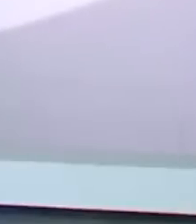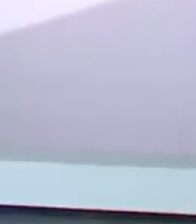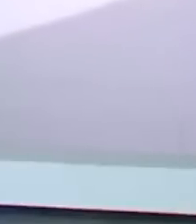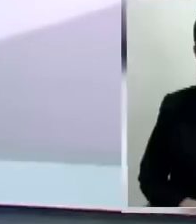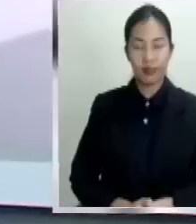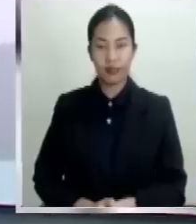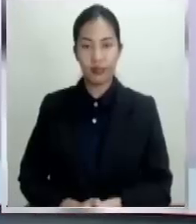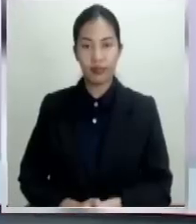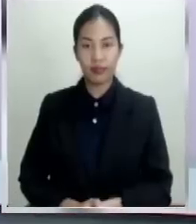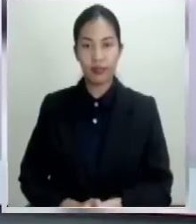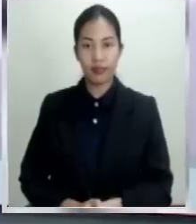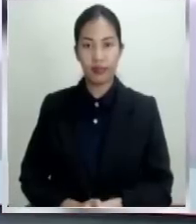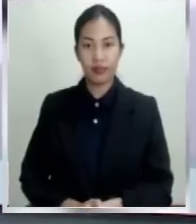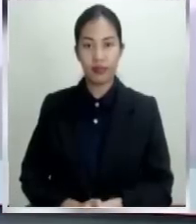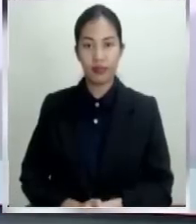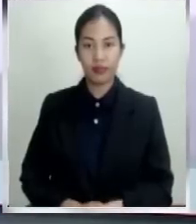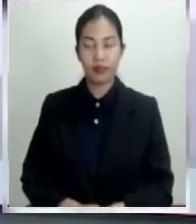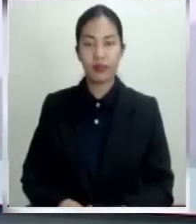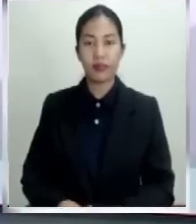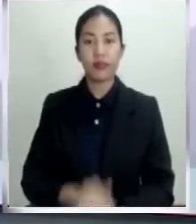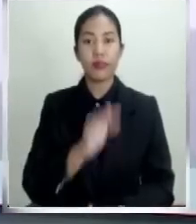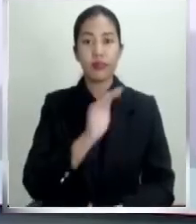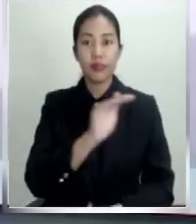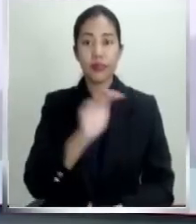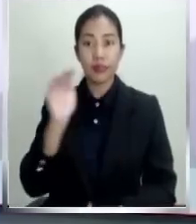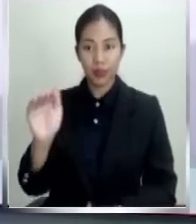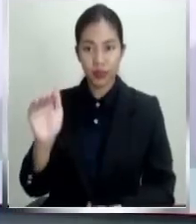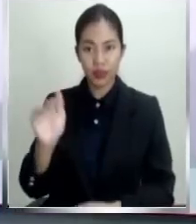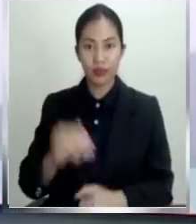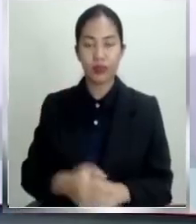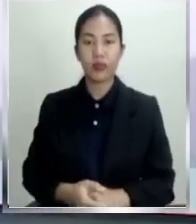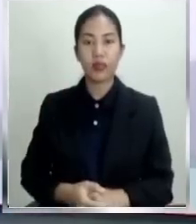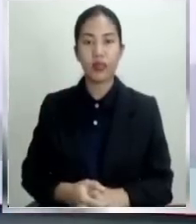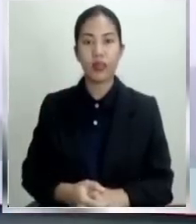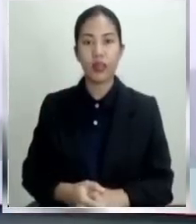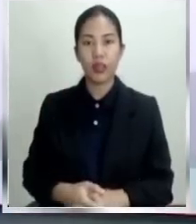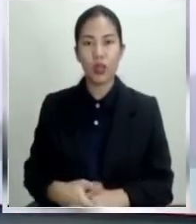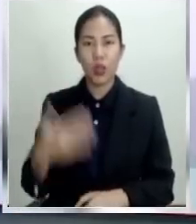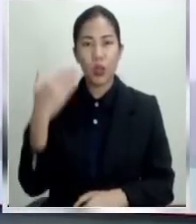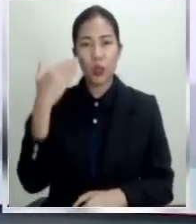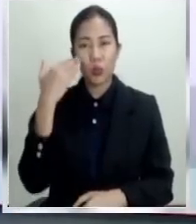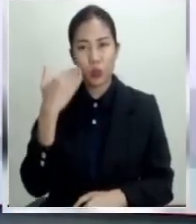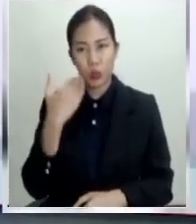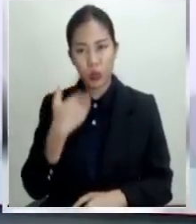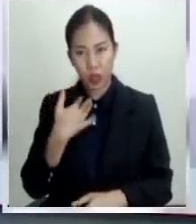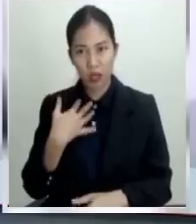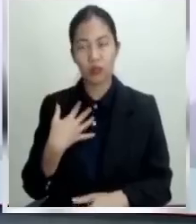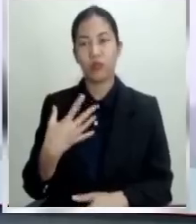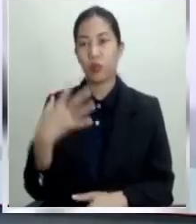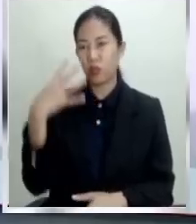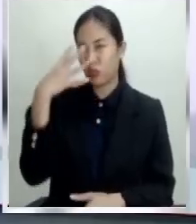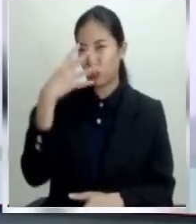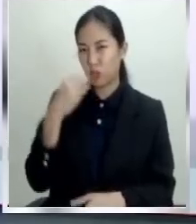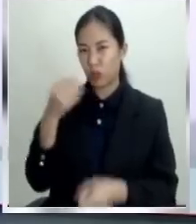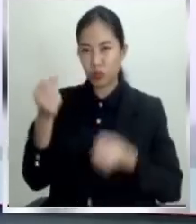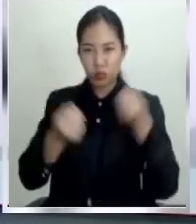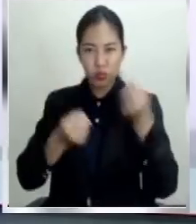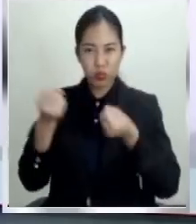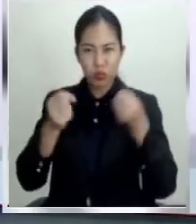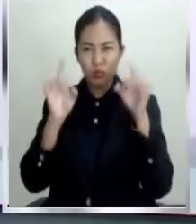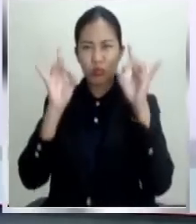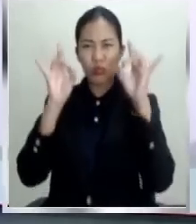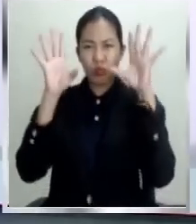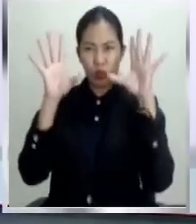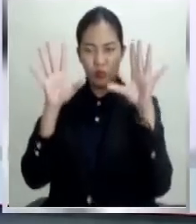Mga kapuso, kulang sa tulog kung magmaneho? Abay kasing delikado yan ng pagmamaneho ng lasheng. Ayon sa isang